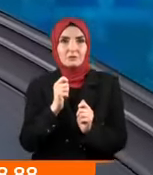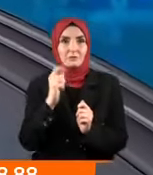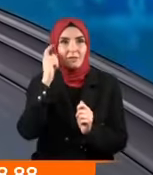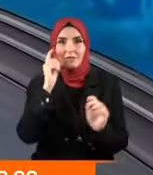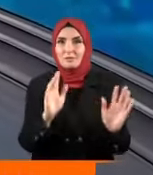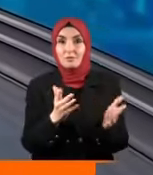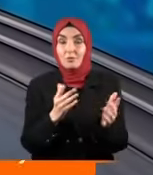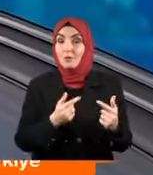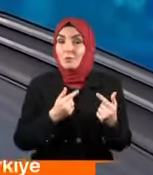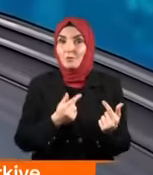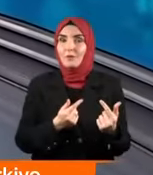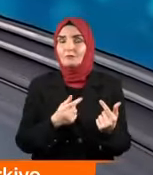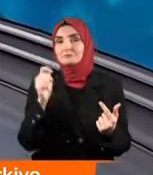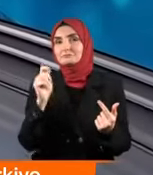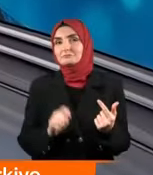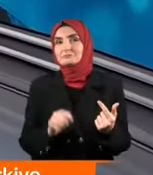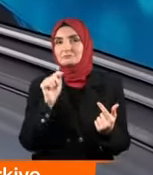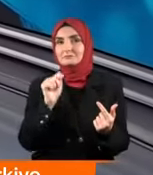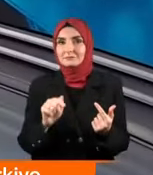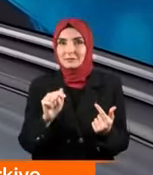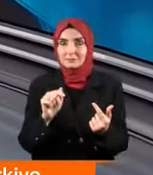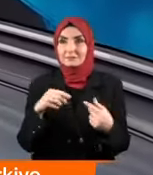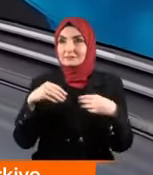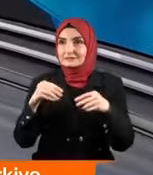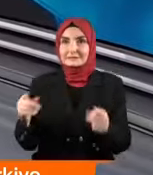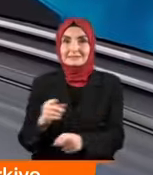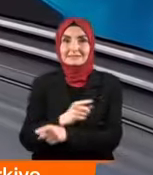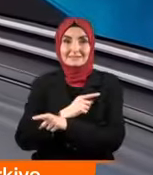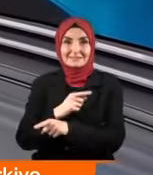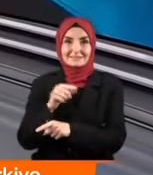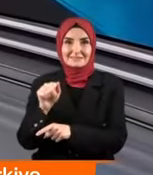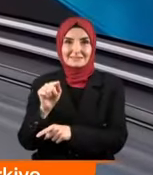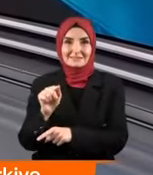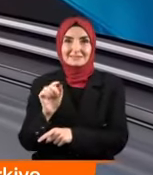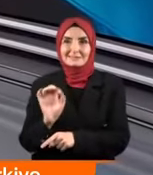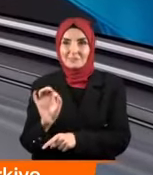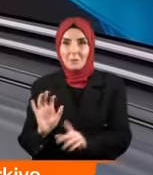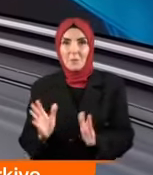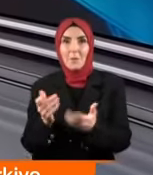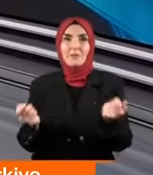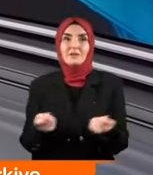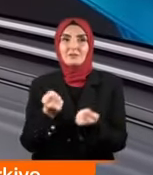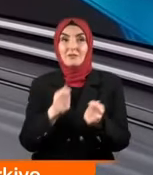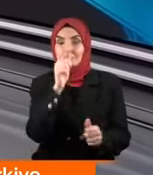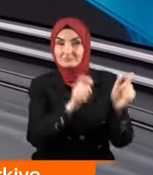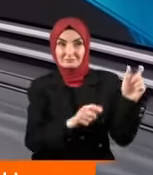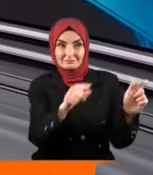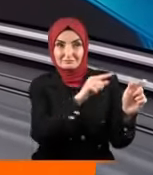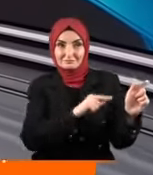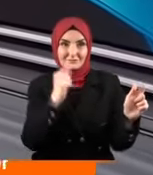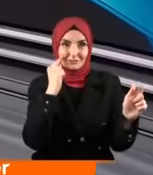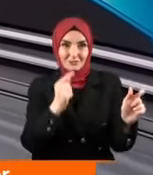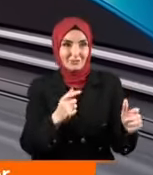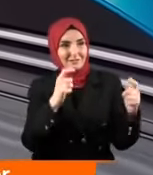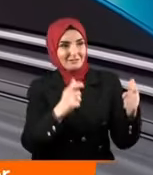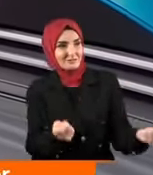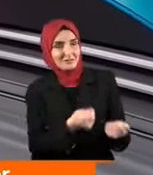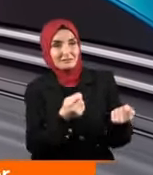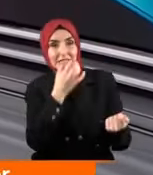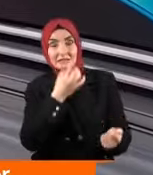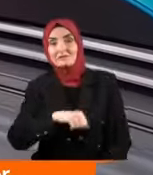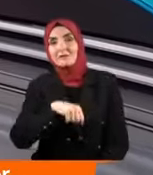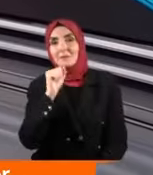uyarısı yaptı. Sermaye piyasalarını manipüle etmeye çalışan tamahkarlara meydanı boş bırakamayız dedi. Türk borsasına her geçen